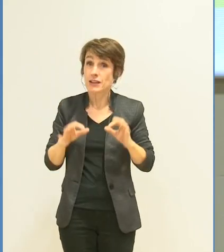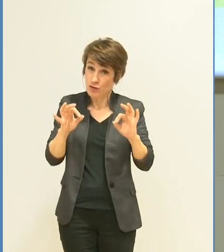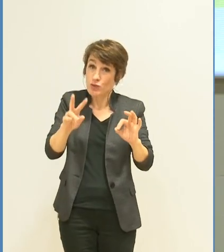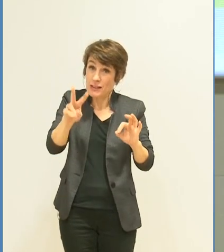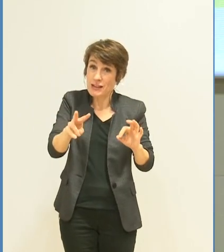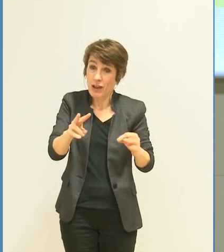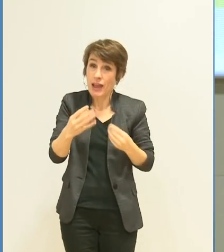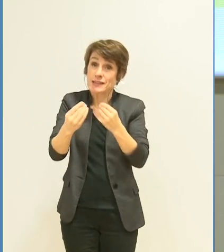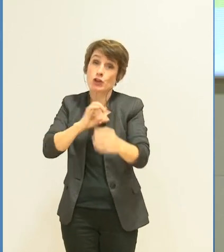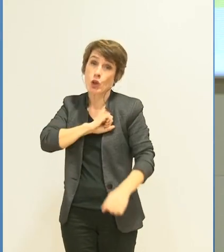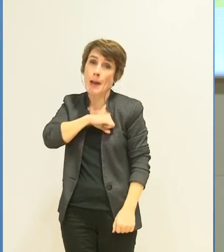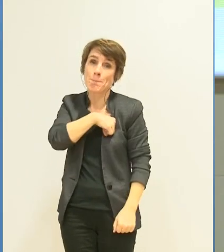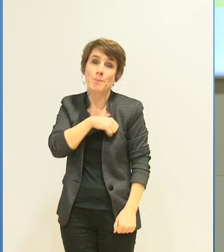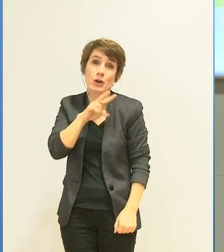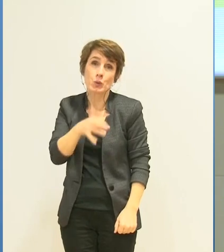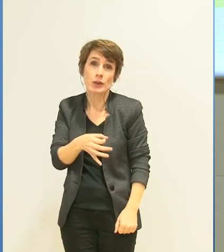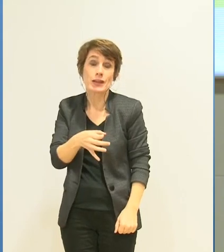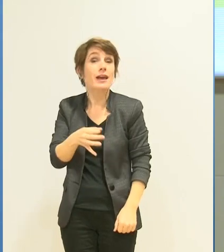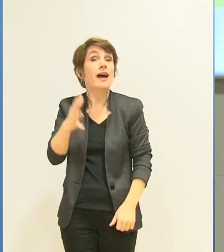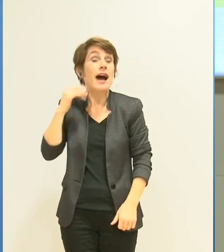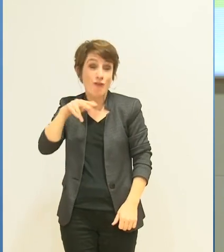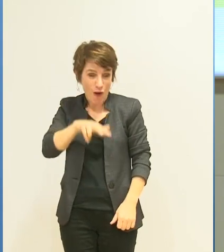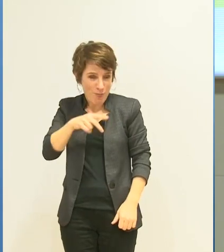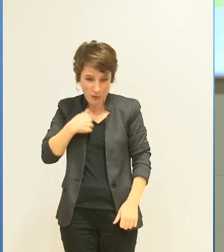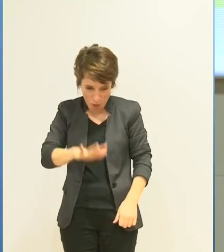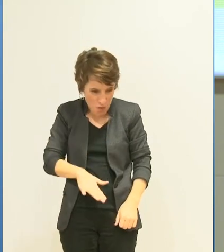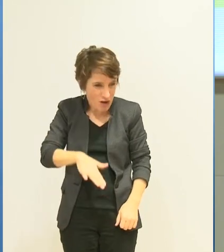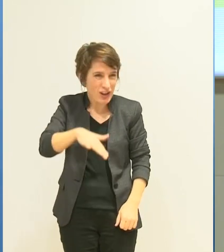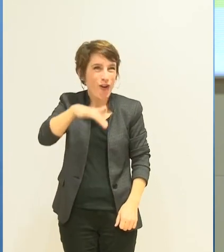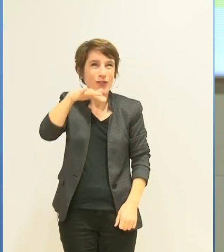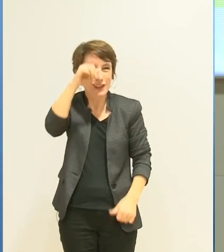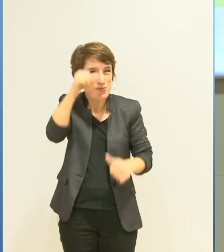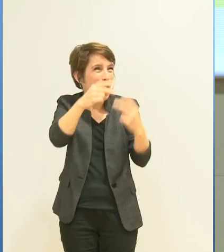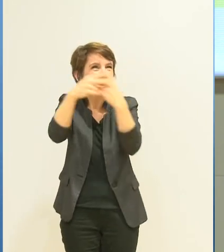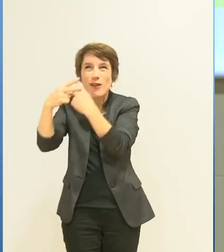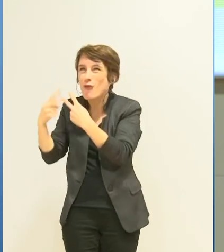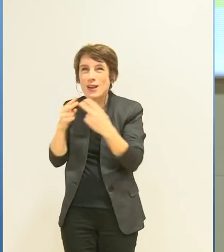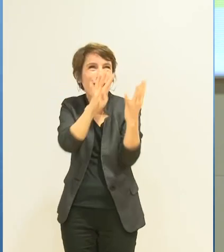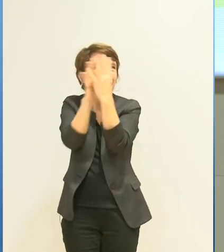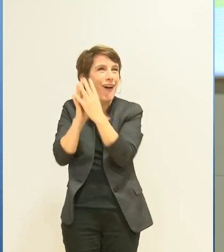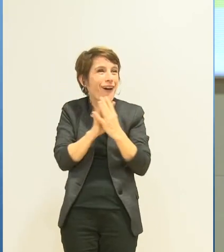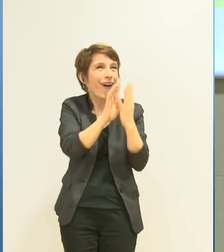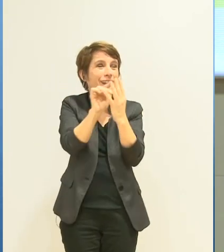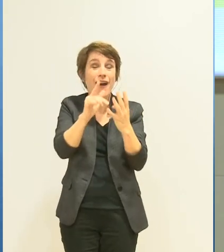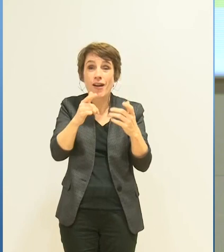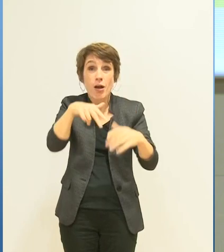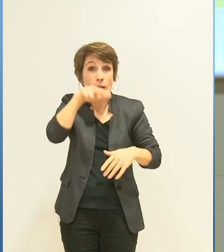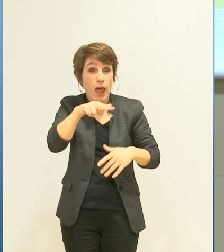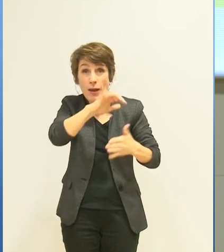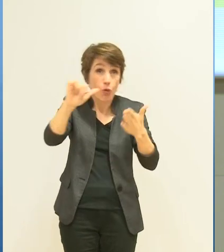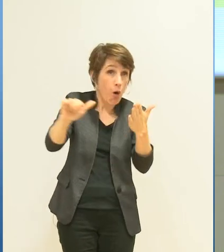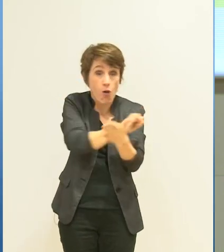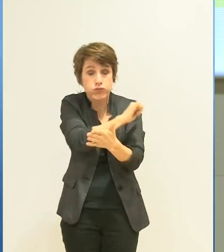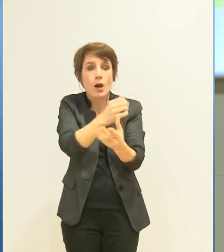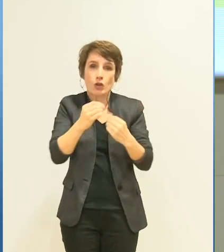toujours douloureux de voir l'appartement on a grandi on a eu des liens sociaux on a élevé ses enfants on a pris soin de ses voisins ou